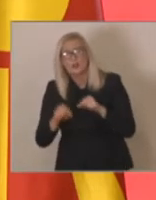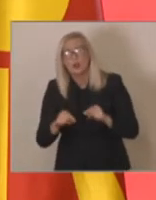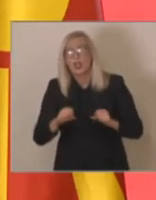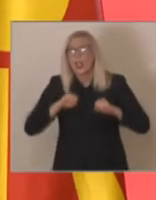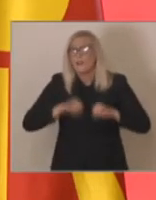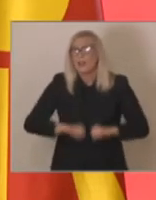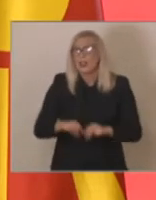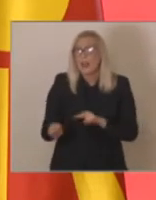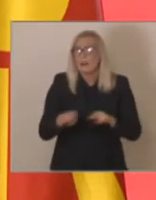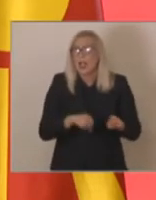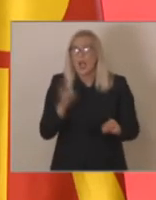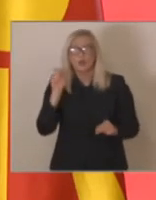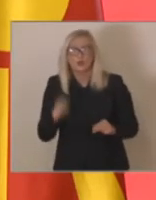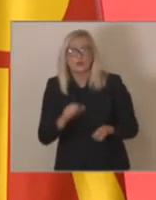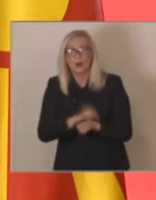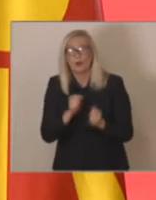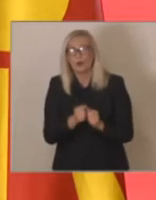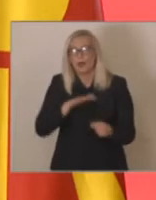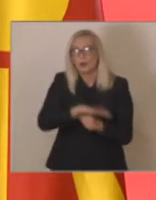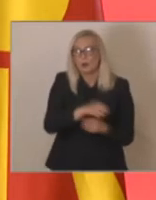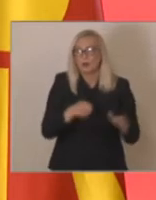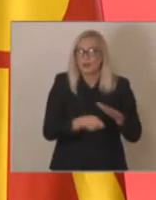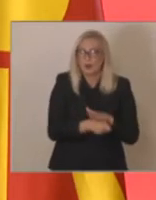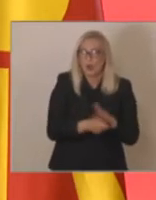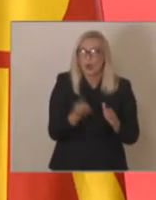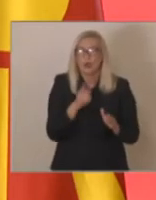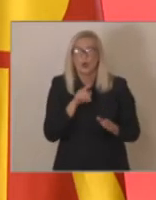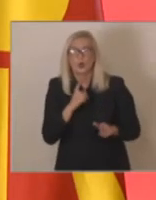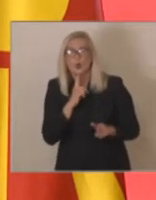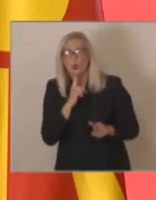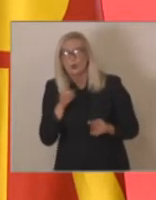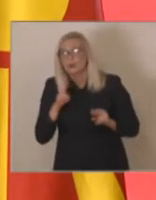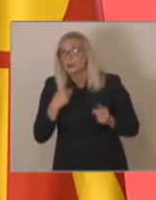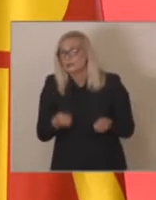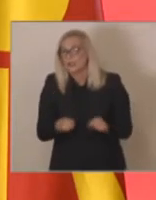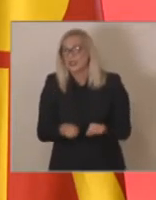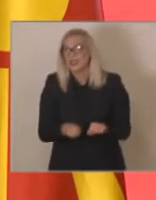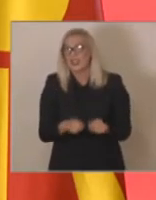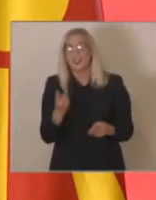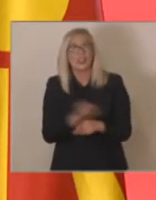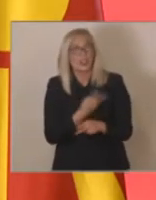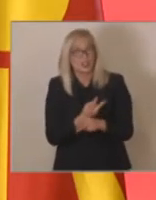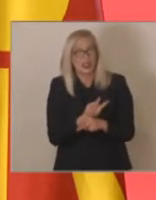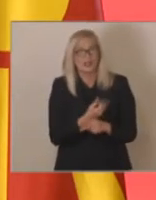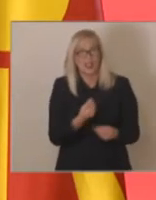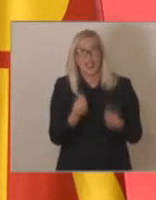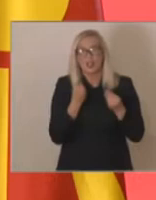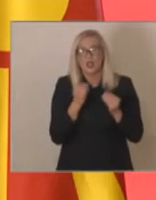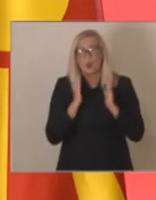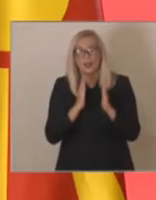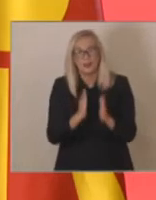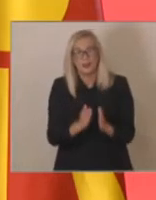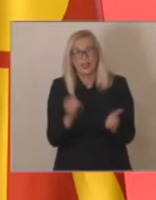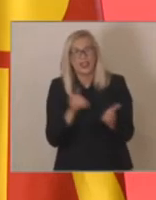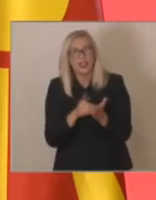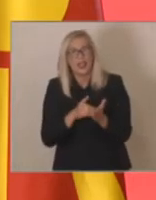правото, судството и борбата против корупцијата, од кој може да се заклучи дека земјата е на добар пат и